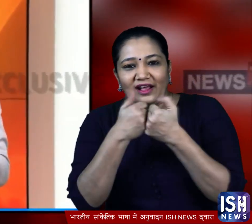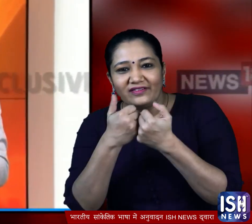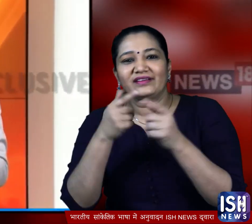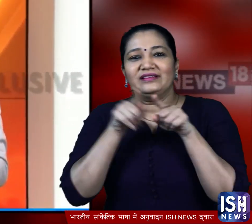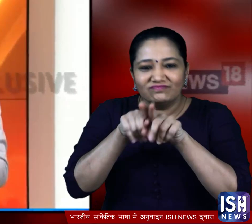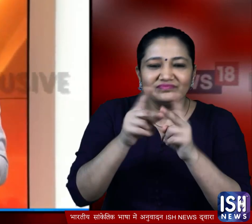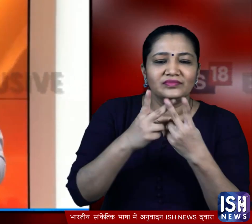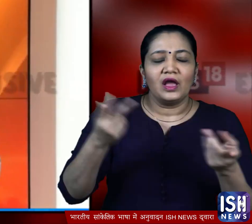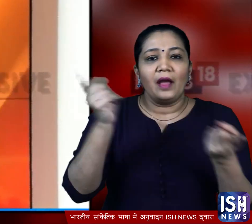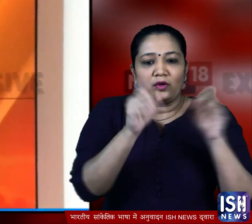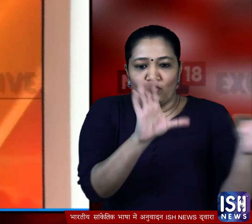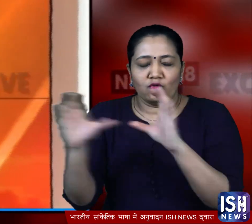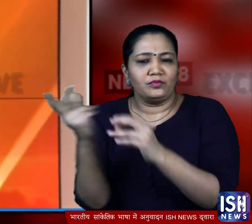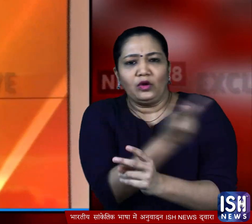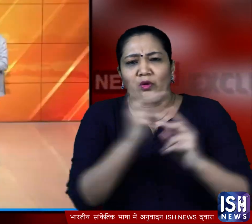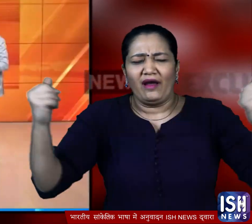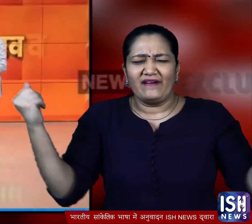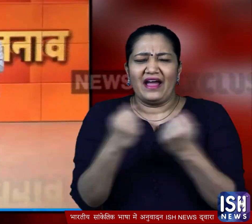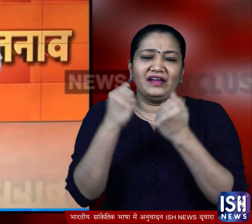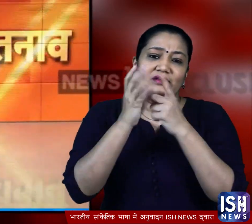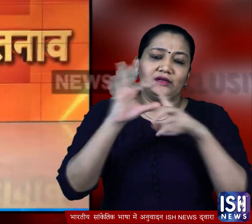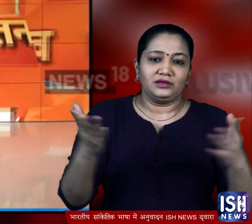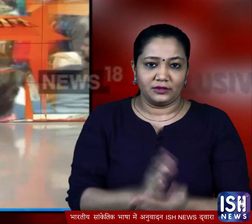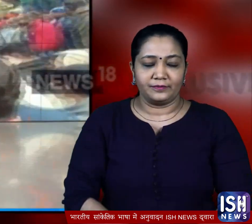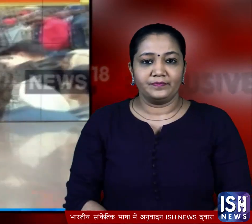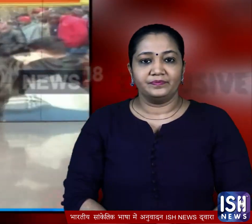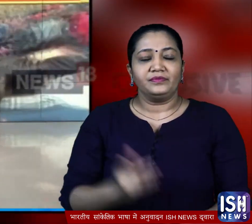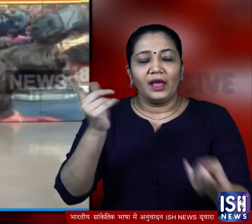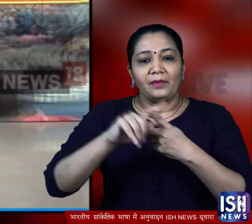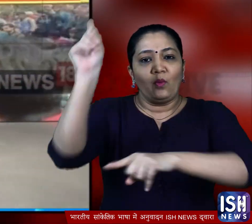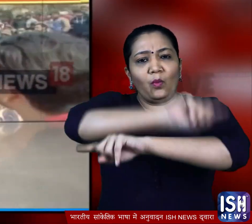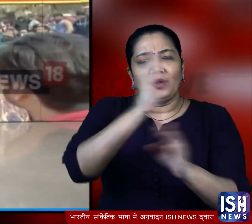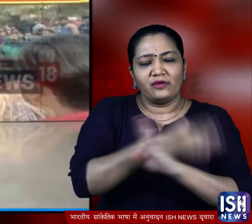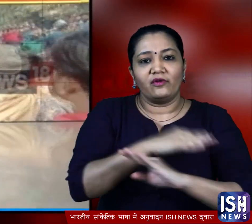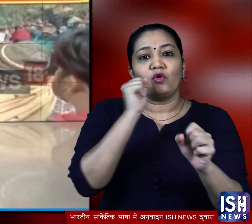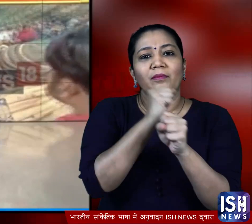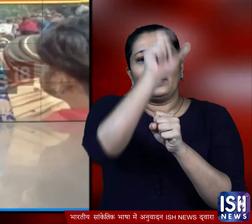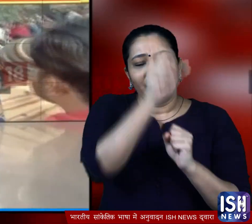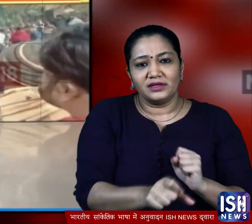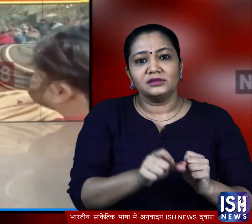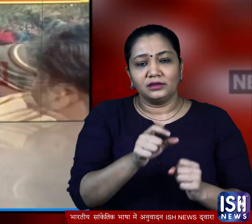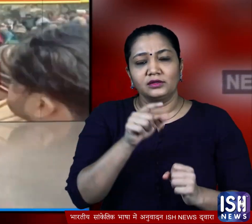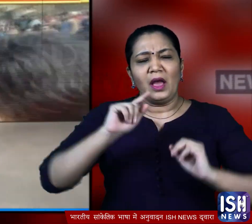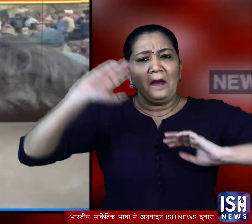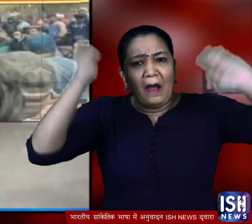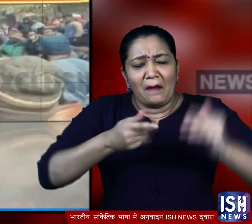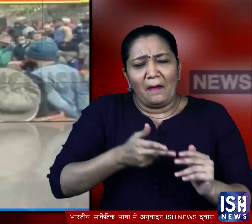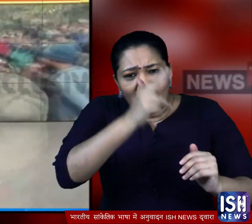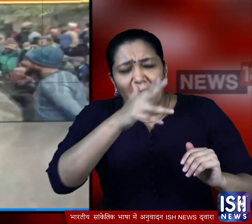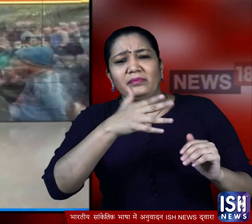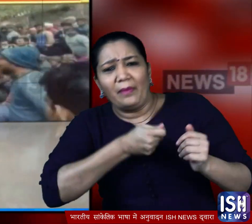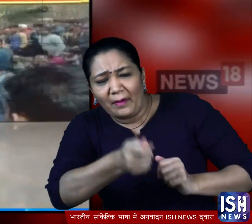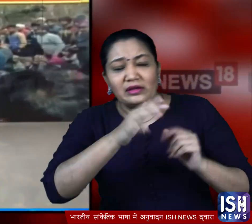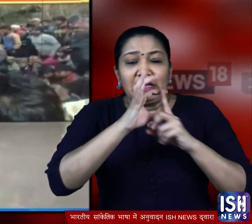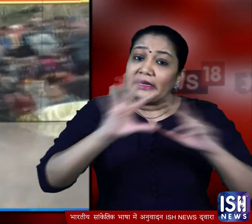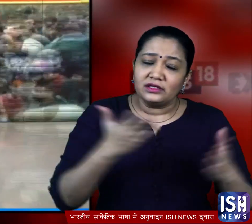को लेकर हुए विवाद में 2 समुदायों के लोग आमने सामने आ गए। बताया गया कि इस विवाद में एक दिन पहले गोपाल नाम के एक युवक पर जानलेवा हमला हुआ